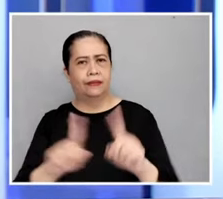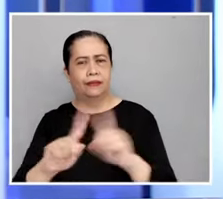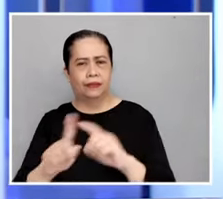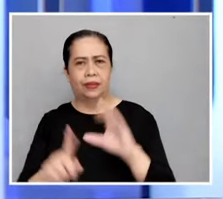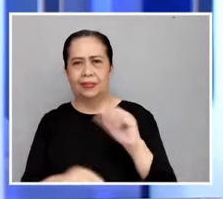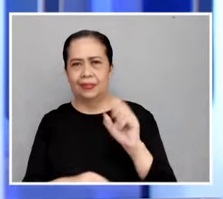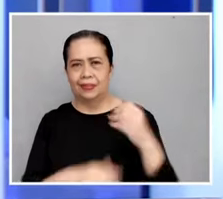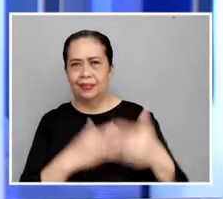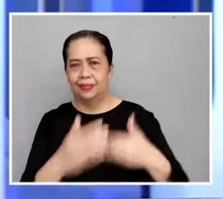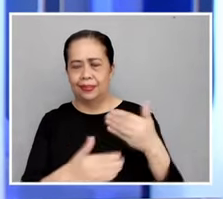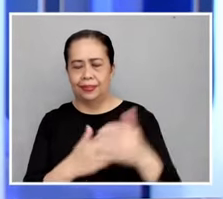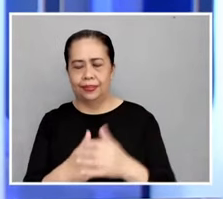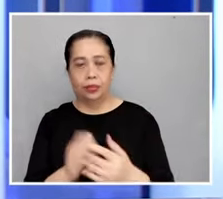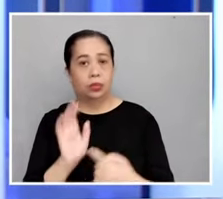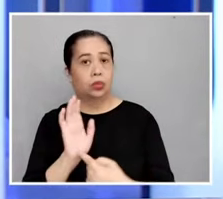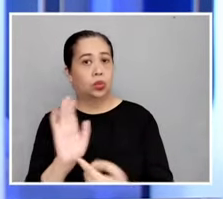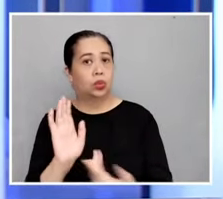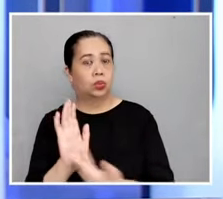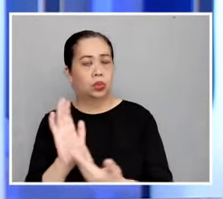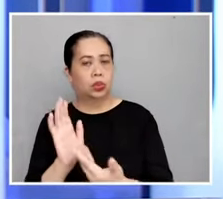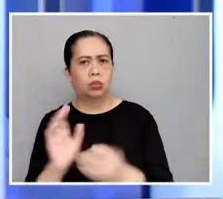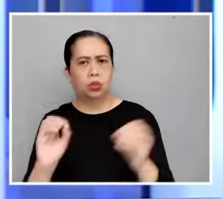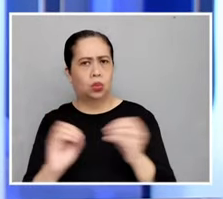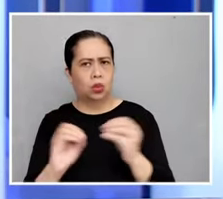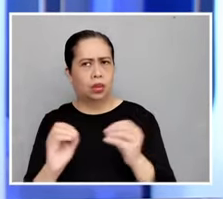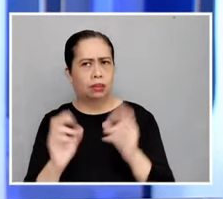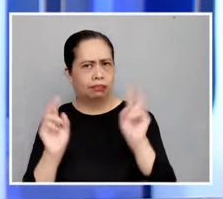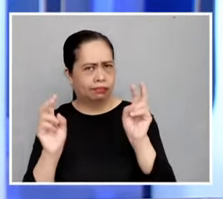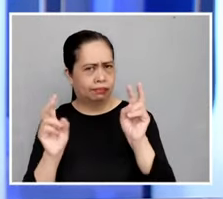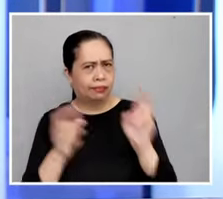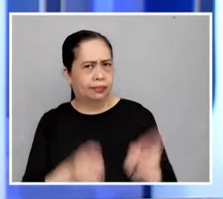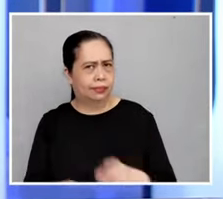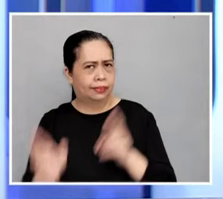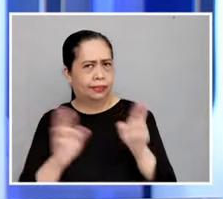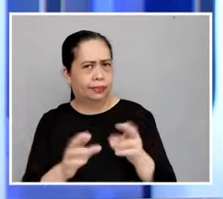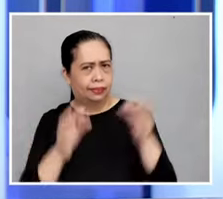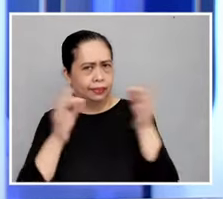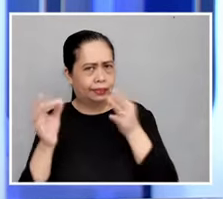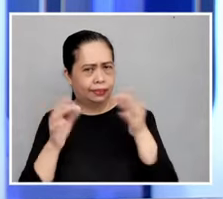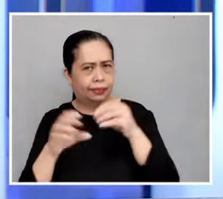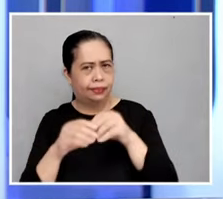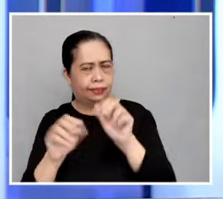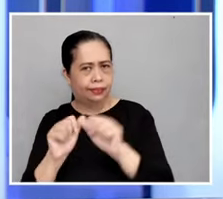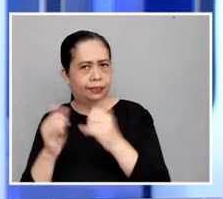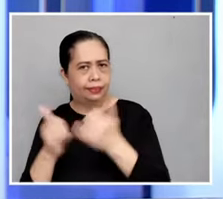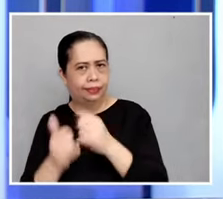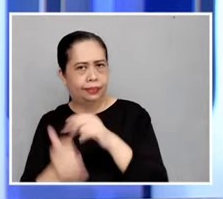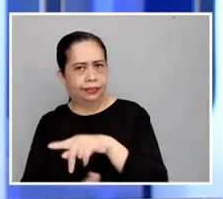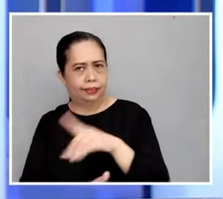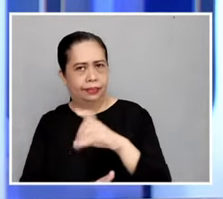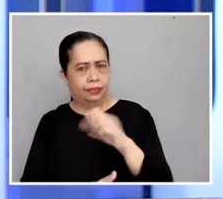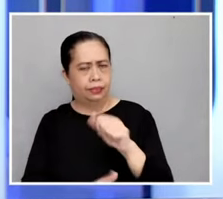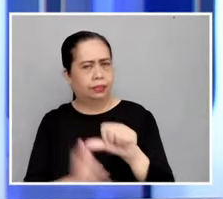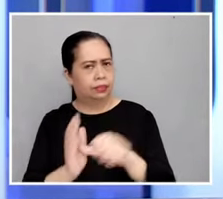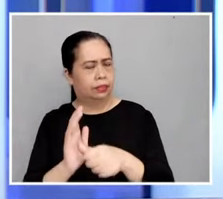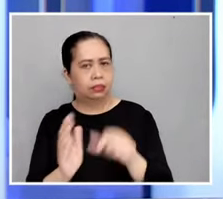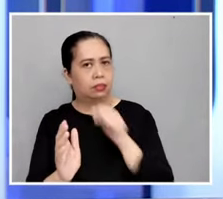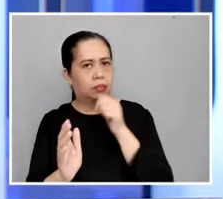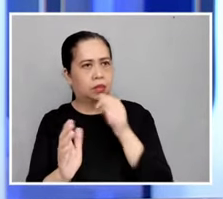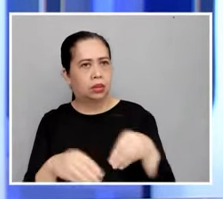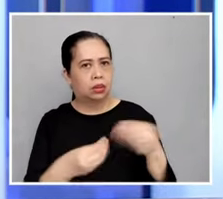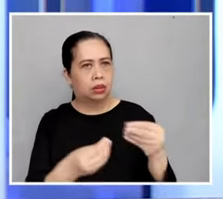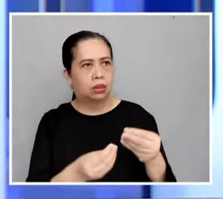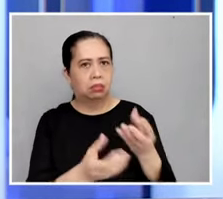operasyon. Pagpapakita umano ito na walang nire-recycle na droga sa ahensya. Iginiit din ng PDEA na hindi sila nagbibigay ng